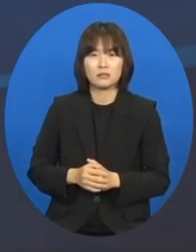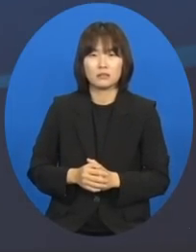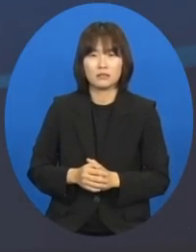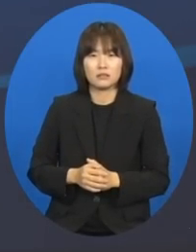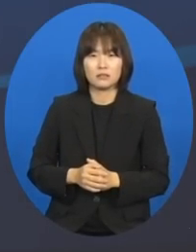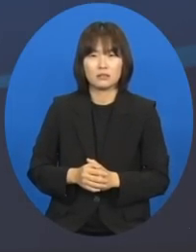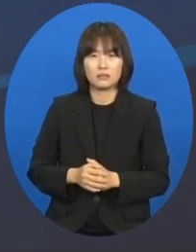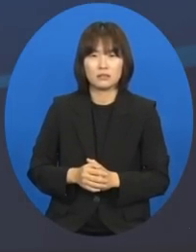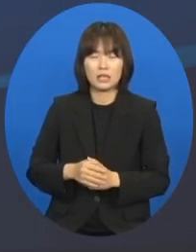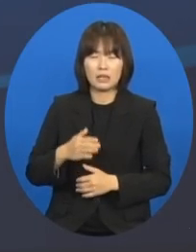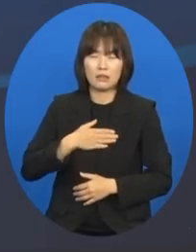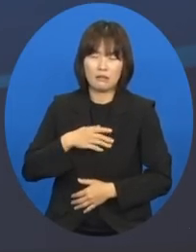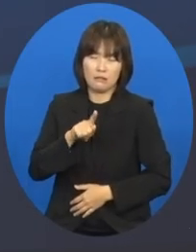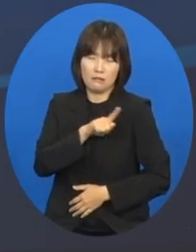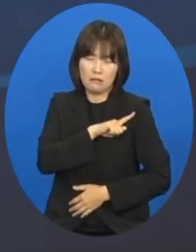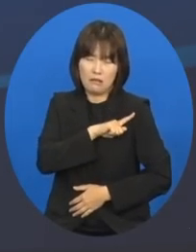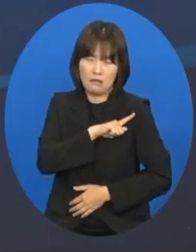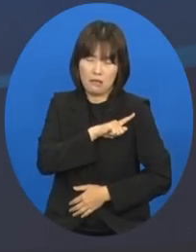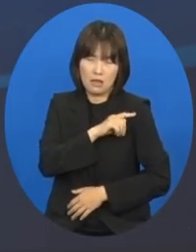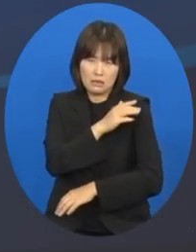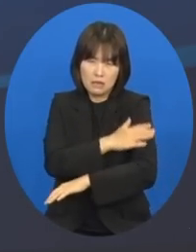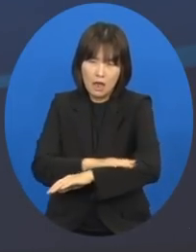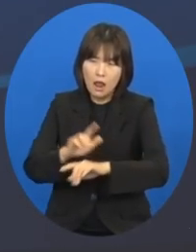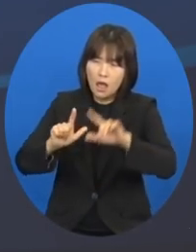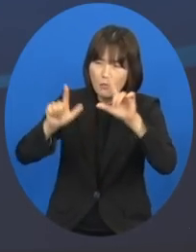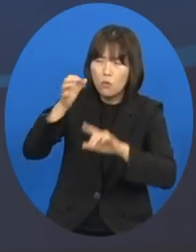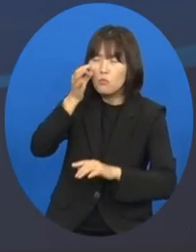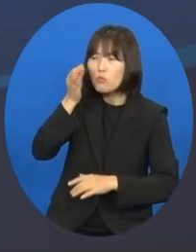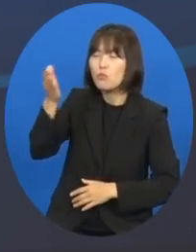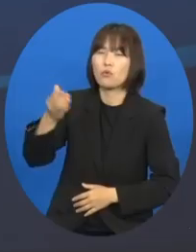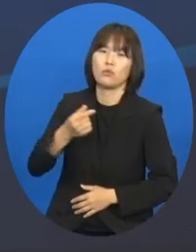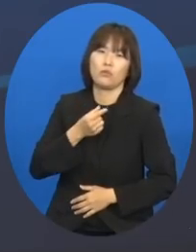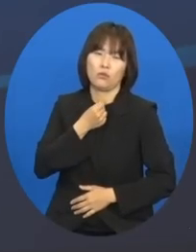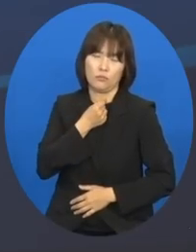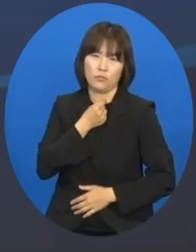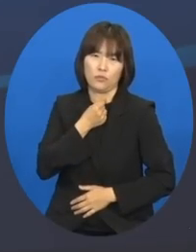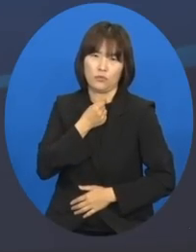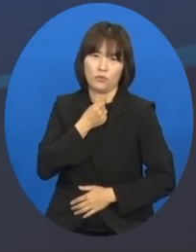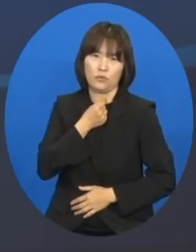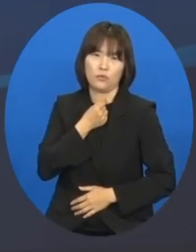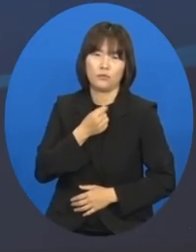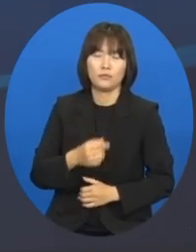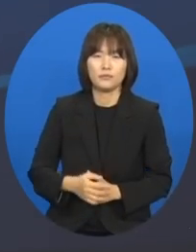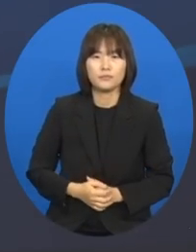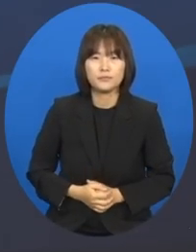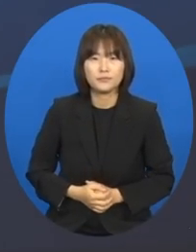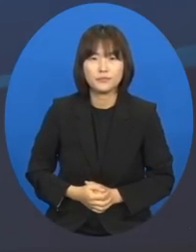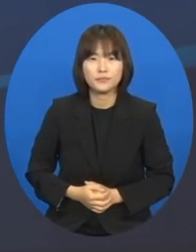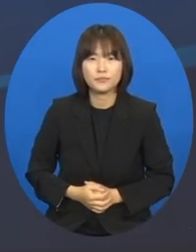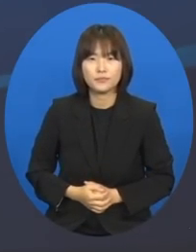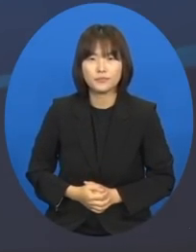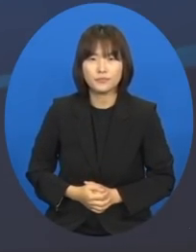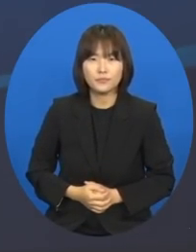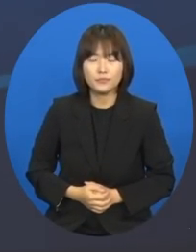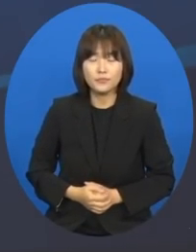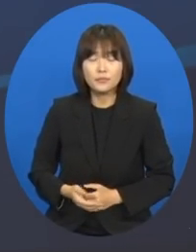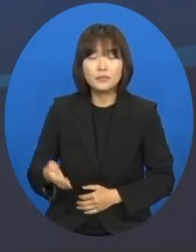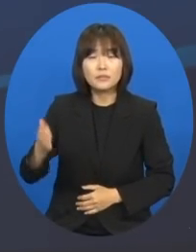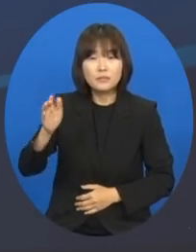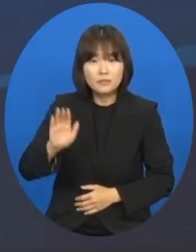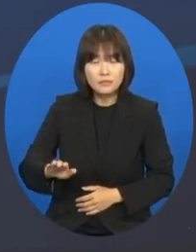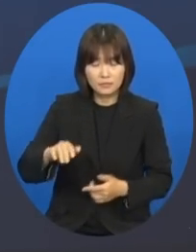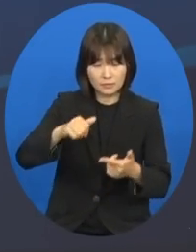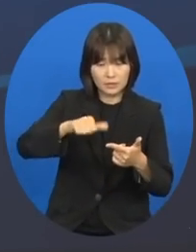위치 타포지션에 서보고 싶은 거야 그런 자기 증명의 욕구가 있어서 몸부림을 치는 겁니다 하지만이